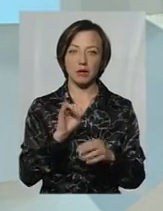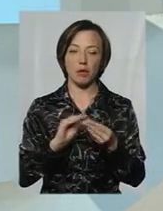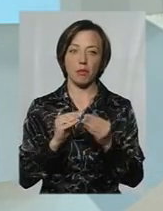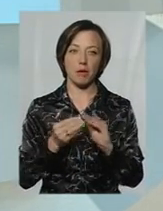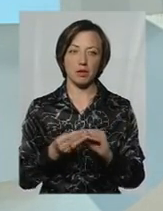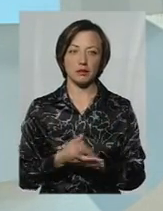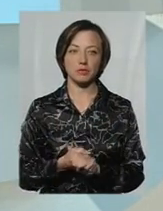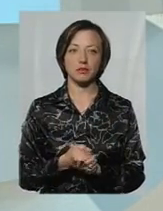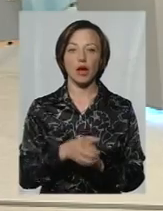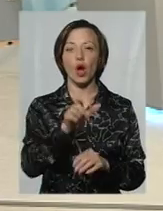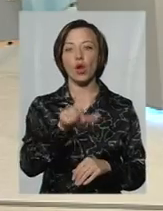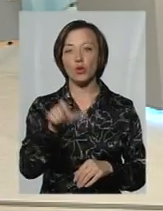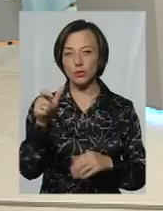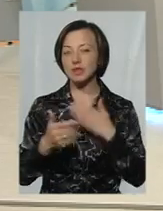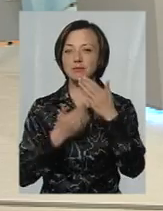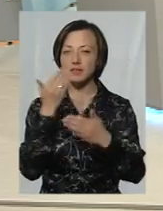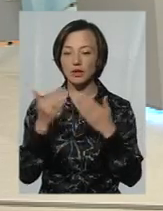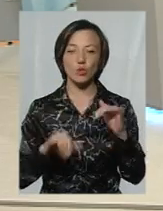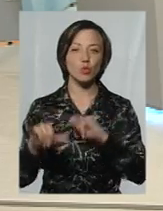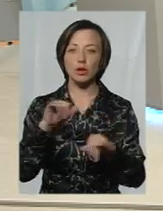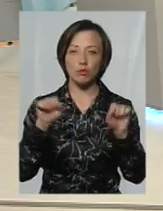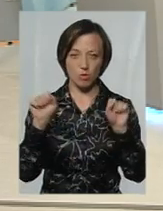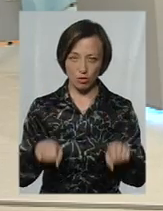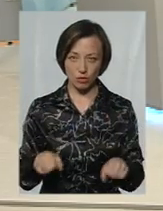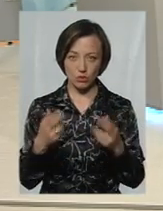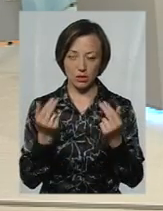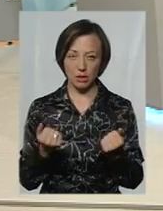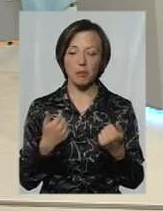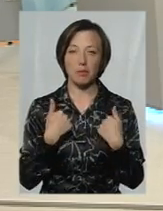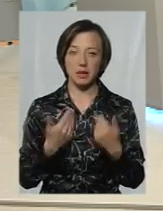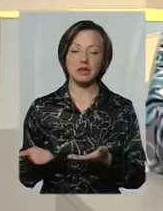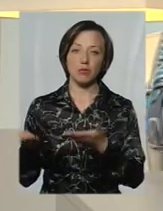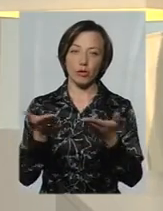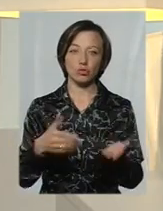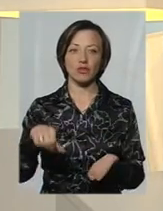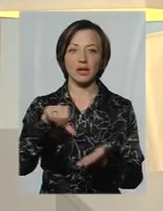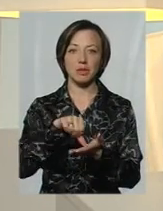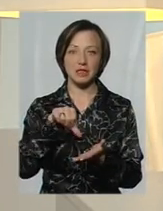проблематика. Тобто люди стукають в усі двері, куди можуть. Так. Ми запрошували сюди представника